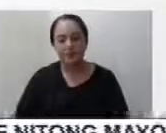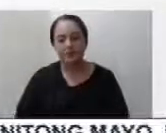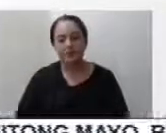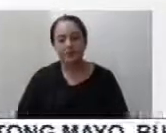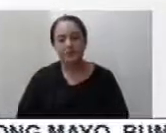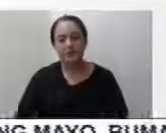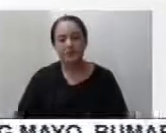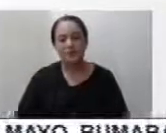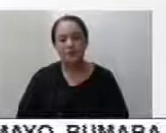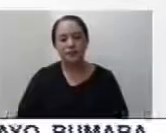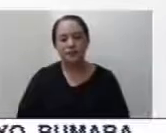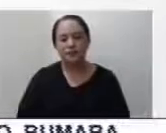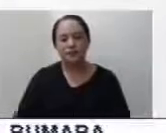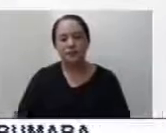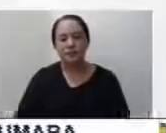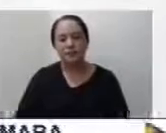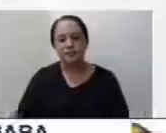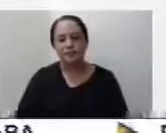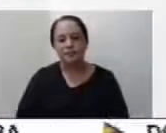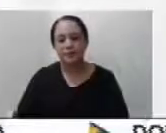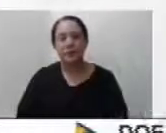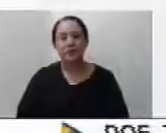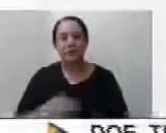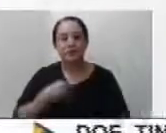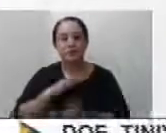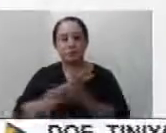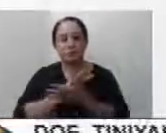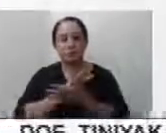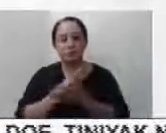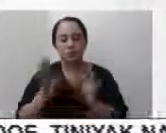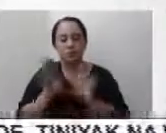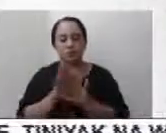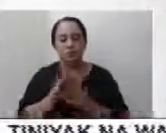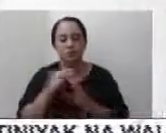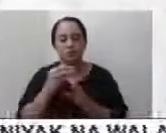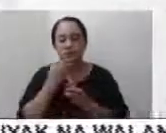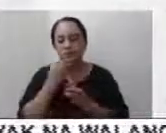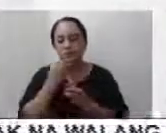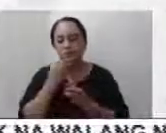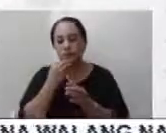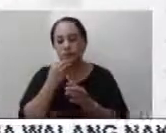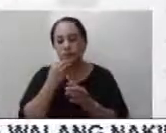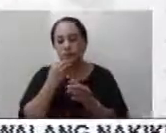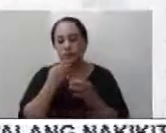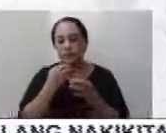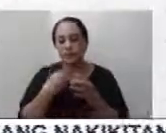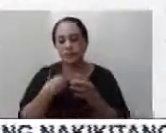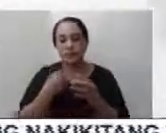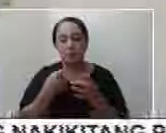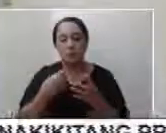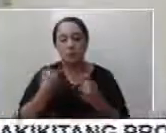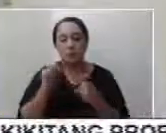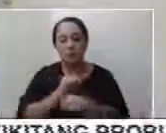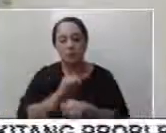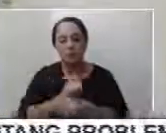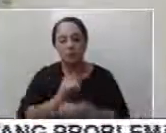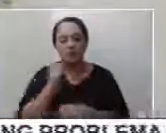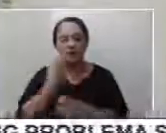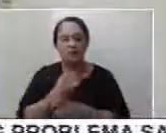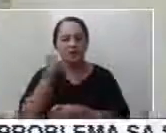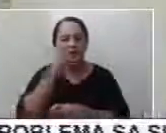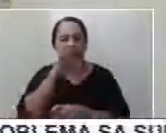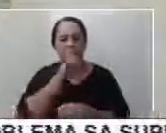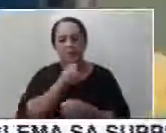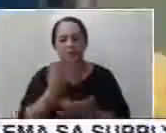Diyos. Actually, magtutumans pa lang naman po ako. Pero thank God pa rin po, nakaka-survive na po kami. Ayon sa